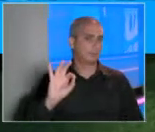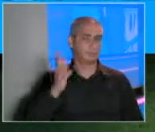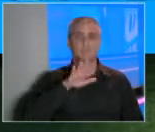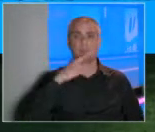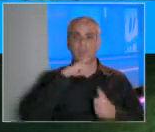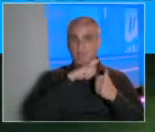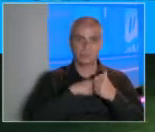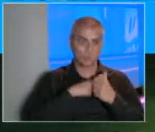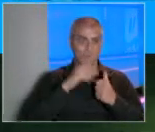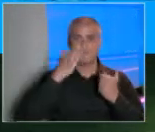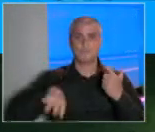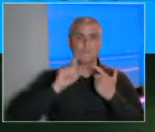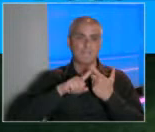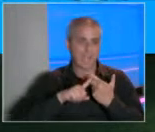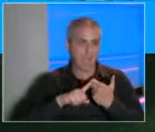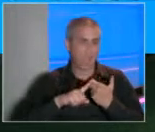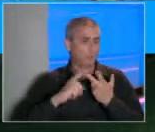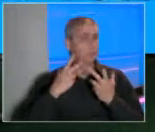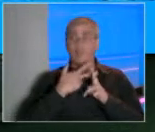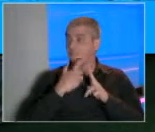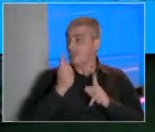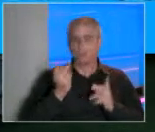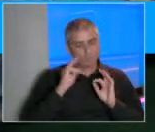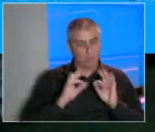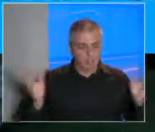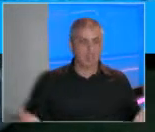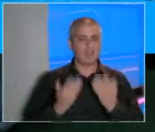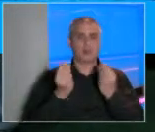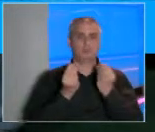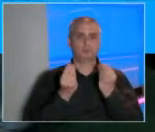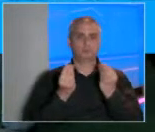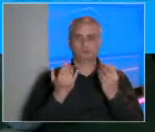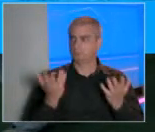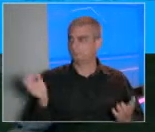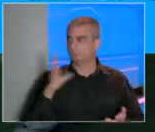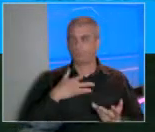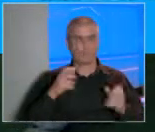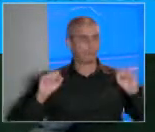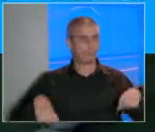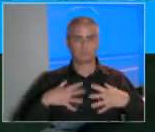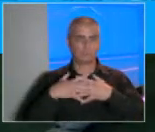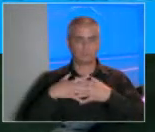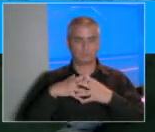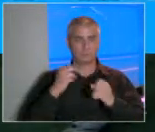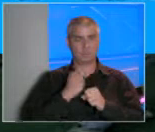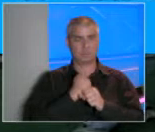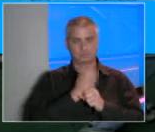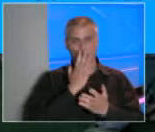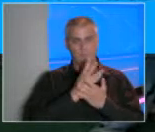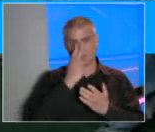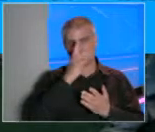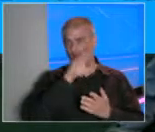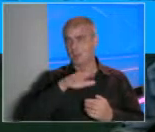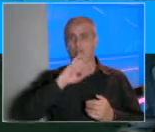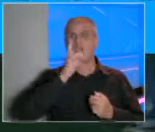מעלה אדומים תחילה והבקעה תחילה, ורק בואו נתחיל עם משהו. ובא פה נשיא, שעשה את הטסט-קייס שלו על רמת הגולן